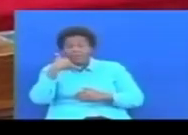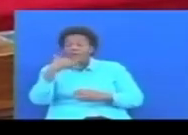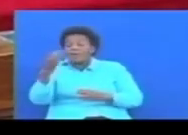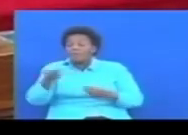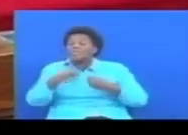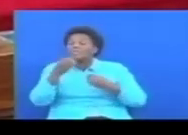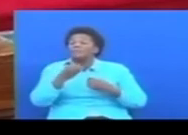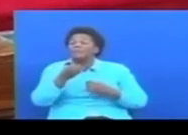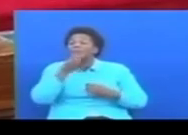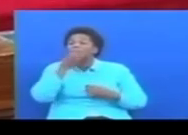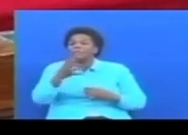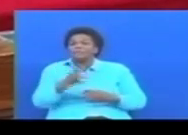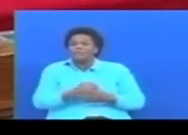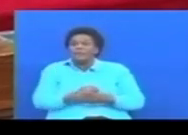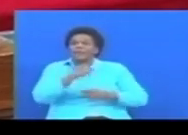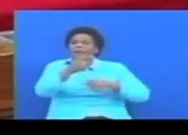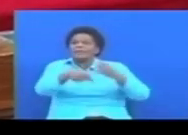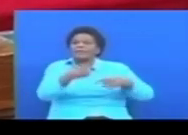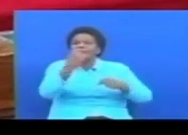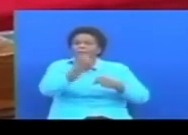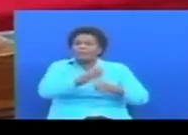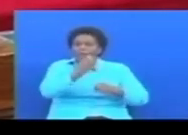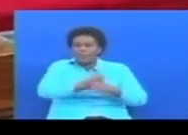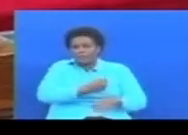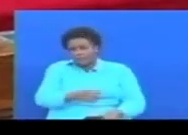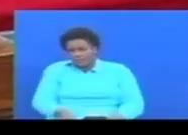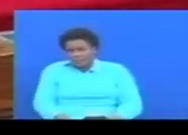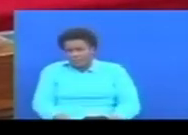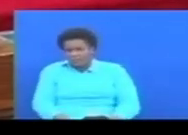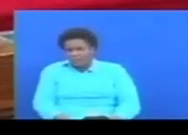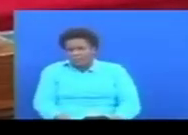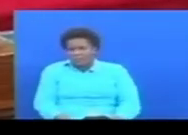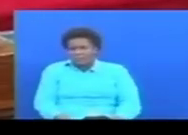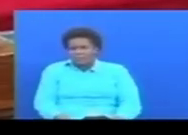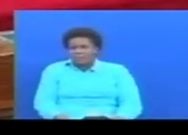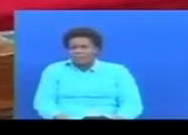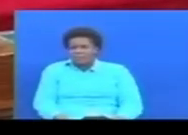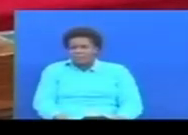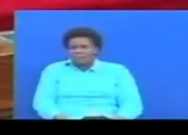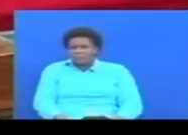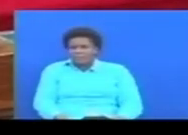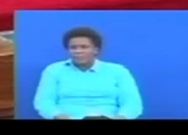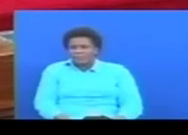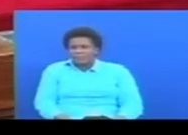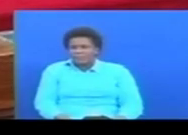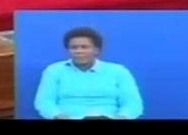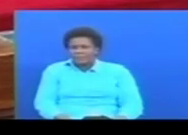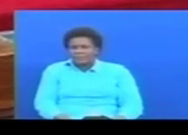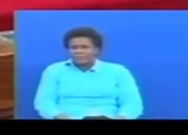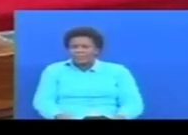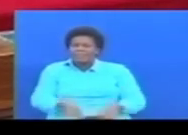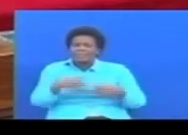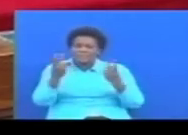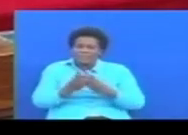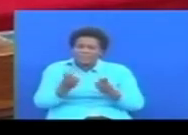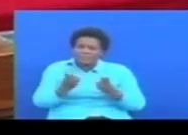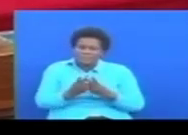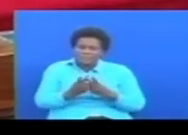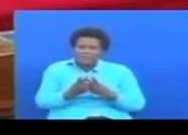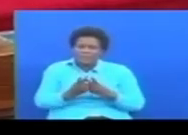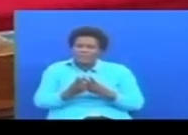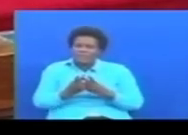taarifa ya kwamba anaendelea katika maeneo ambayo Mheshimiwa Mbunge umeyataja katika swali lako la msingi, na kwamba pia alikuwa ameagiza mita takriban